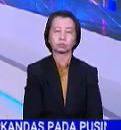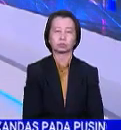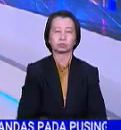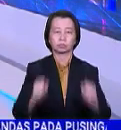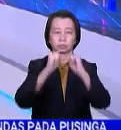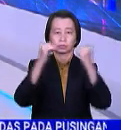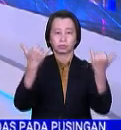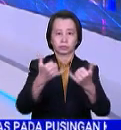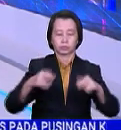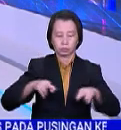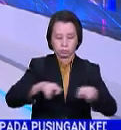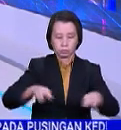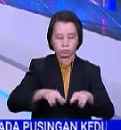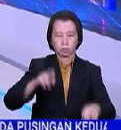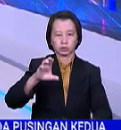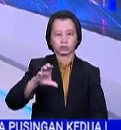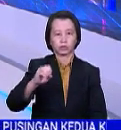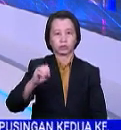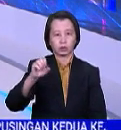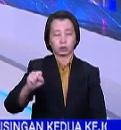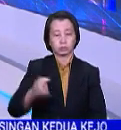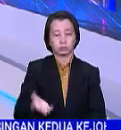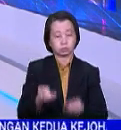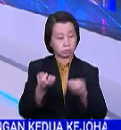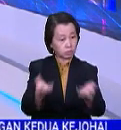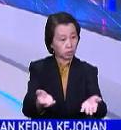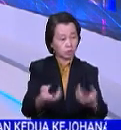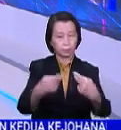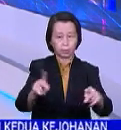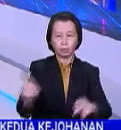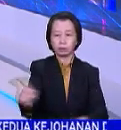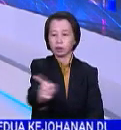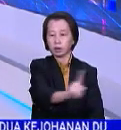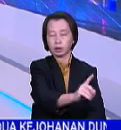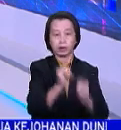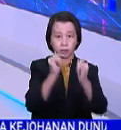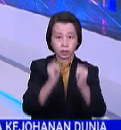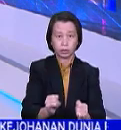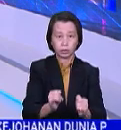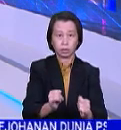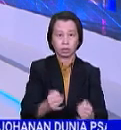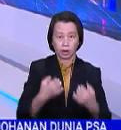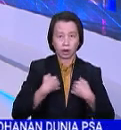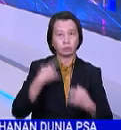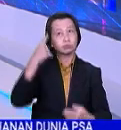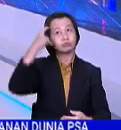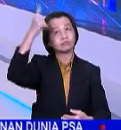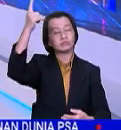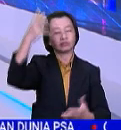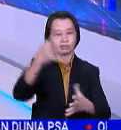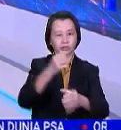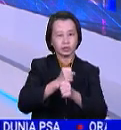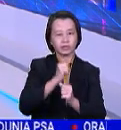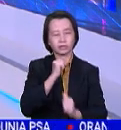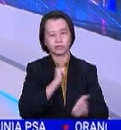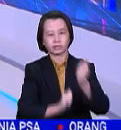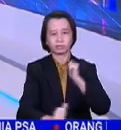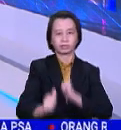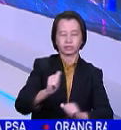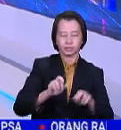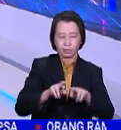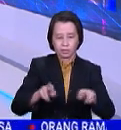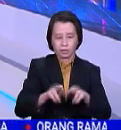Hai Serikat warga Monty of music menawarkan peluang buat menemani individu yang memasang impian untuk bergelar artis